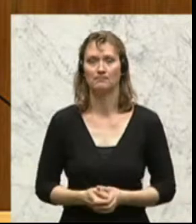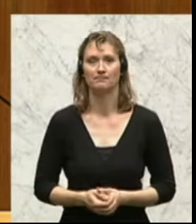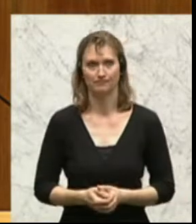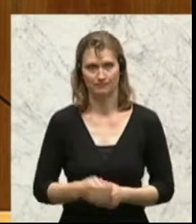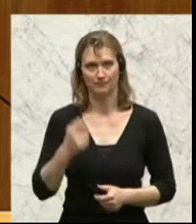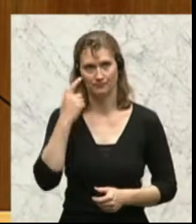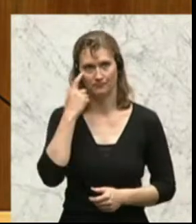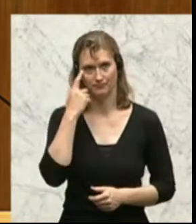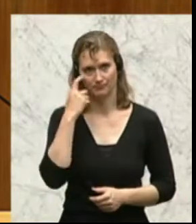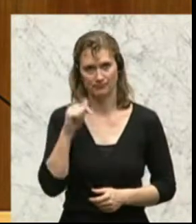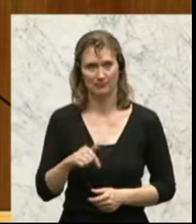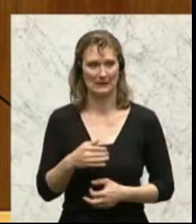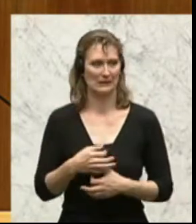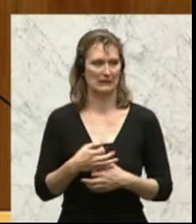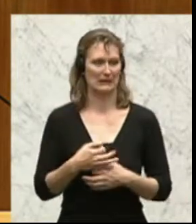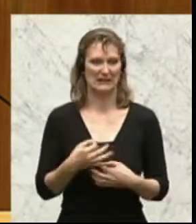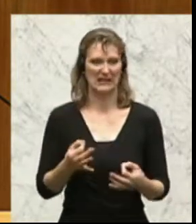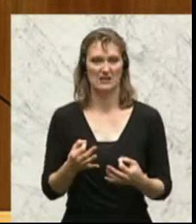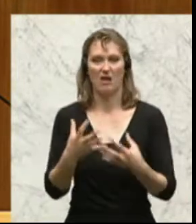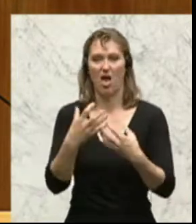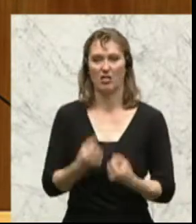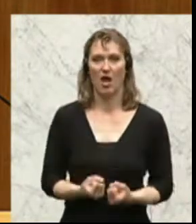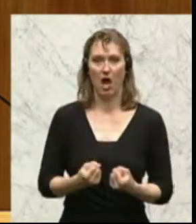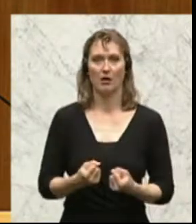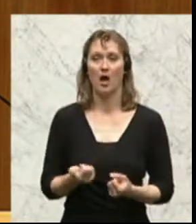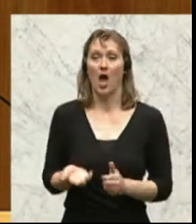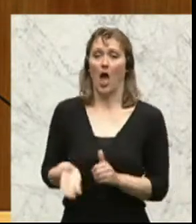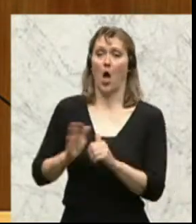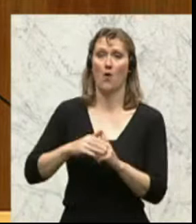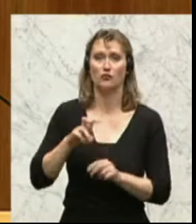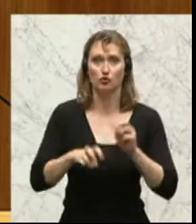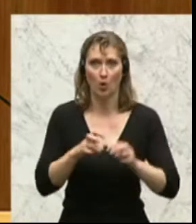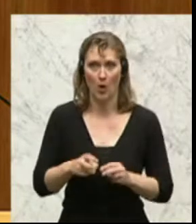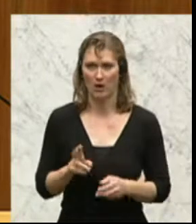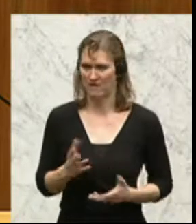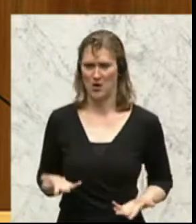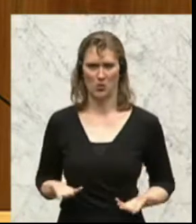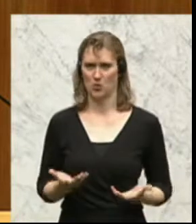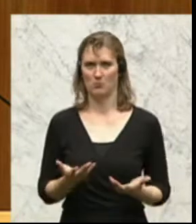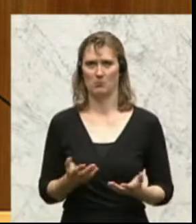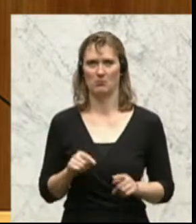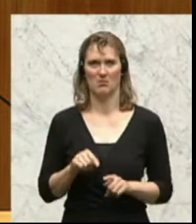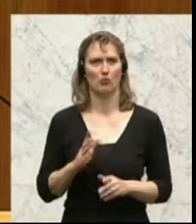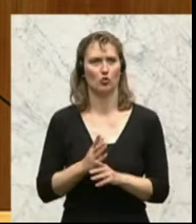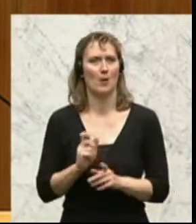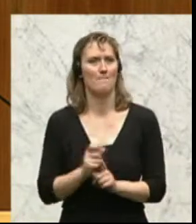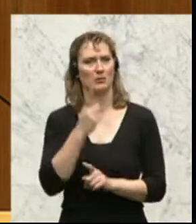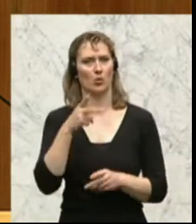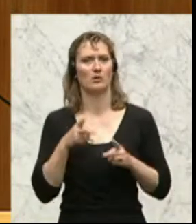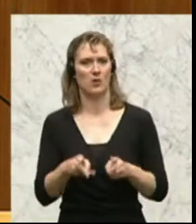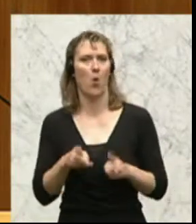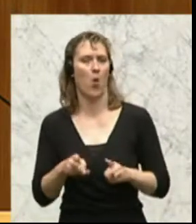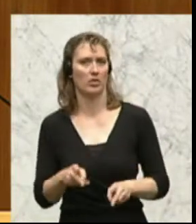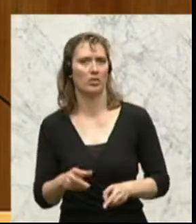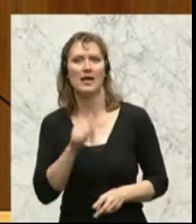diesen Nichtertrag, auch noch eine Ertragssteuer erhoben wird, ist ja eigentlich ein besonderer Hohn. In Österreich besteuert man also nicht nur den